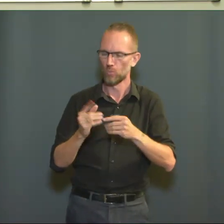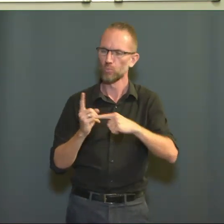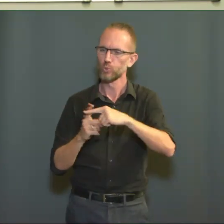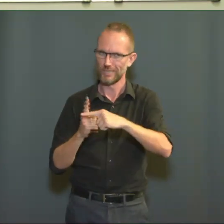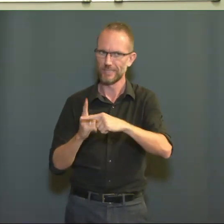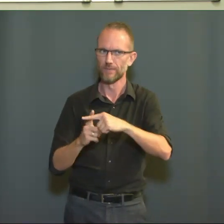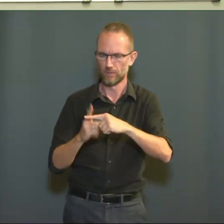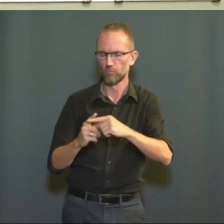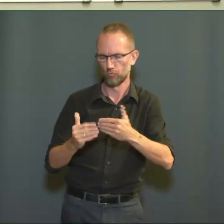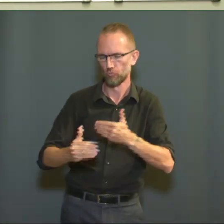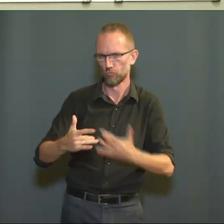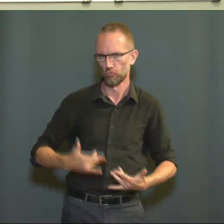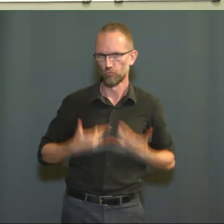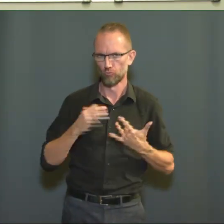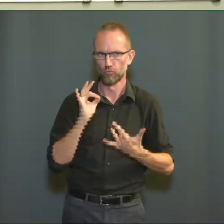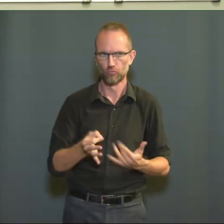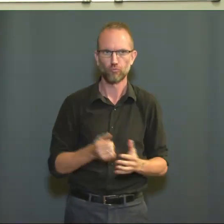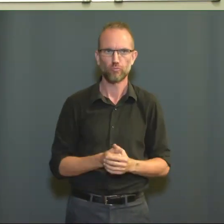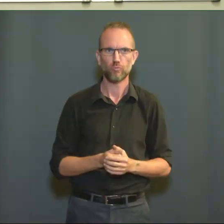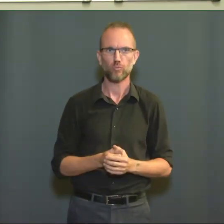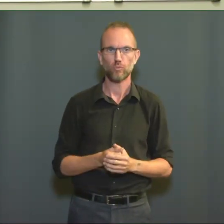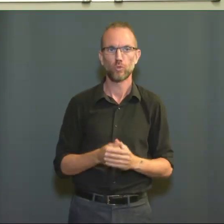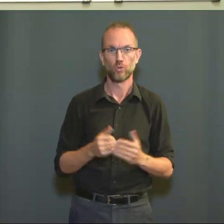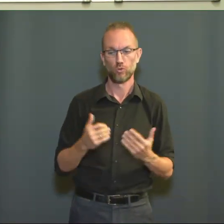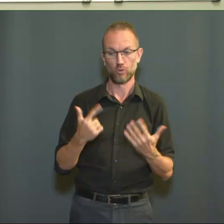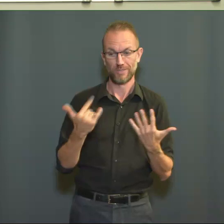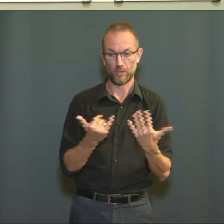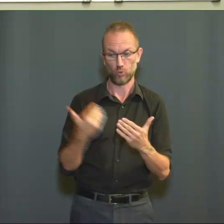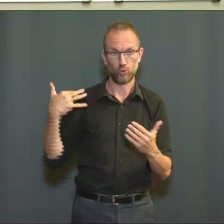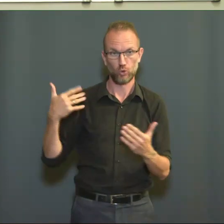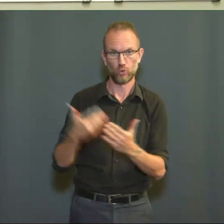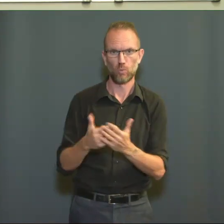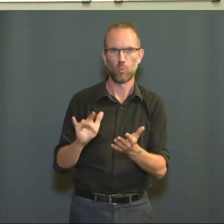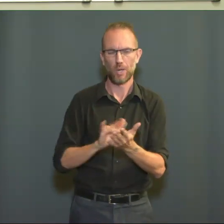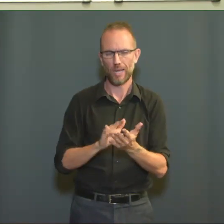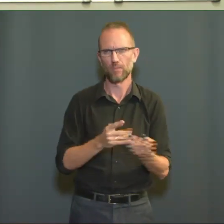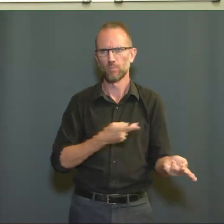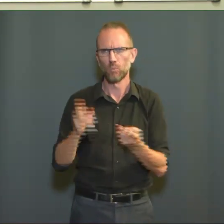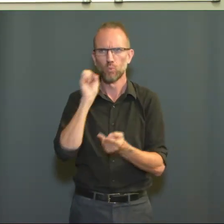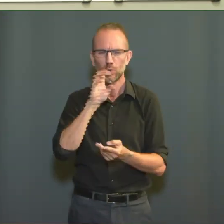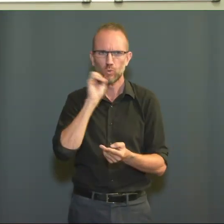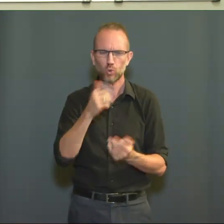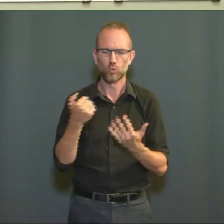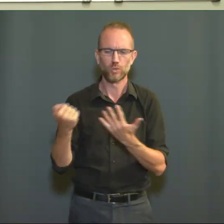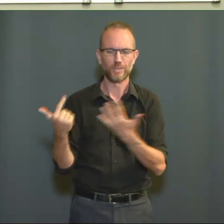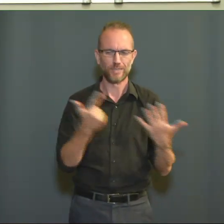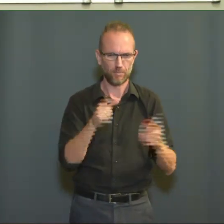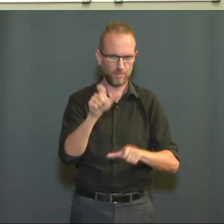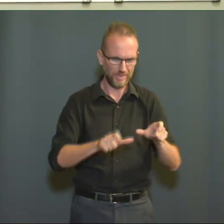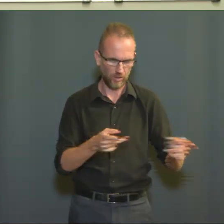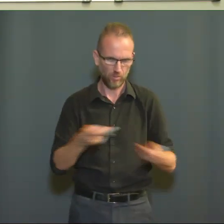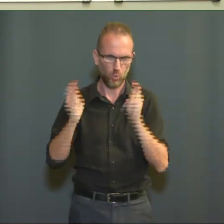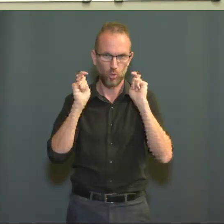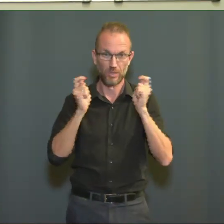niveau des 7 derniers jours, on a une moyenne de 67 nouvelles admissions par jour. Il faut noter qu'on a